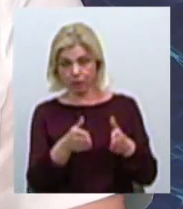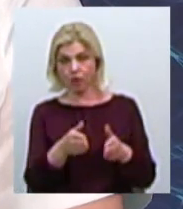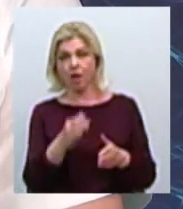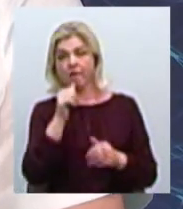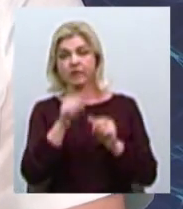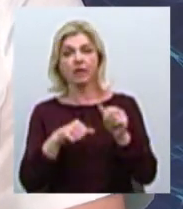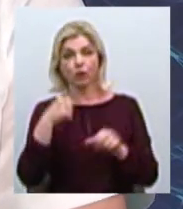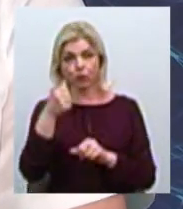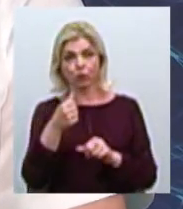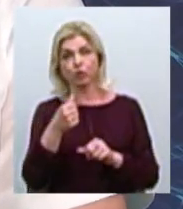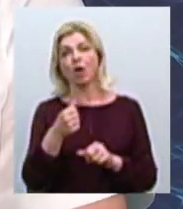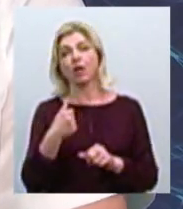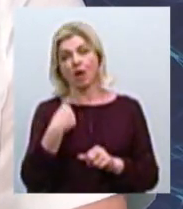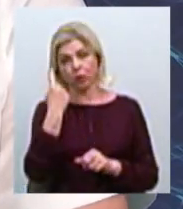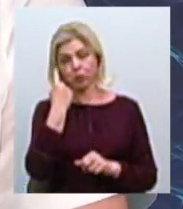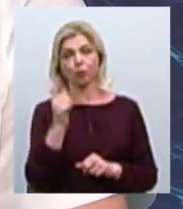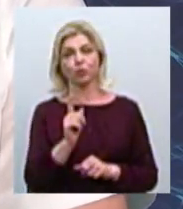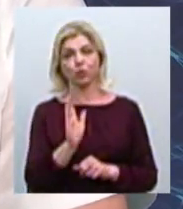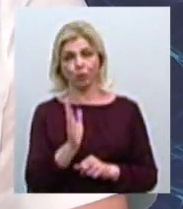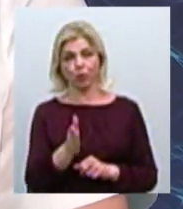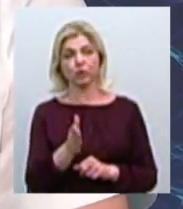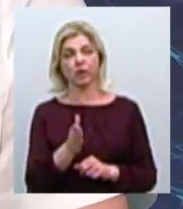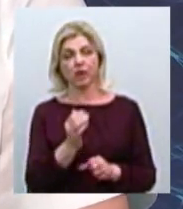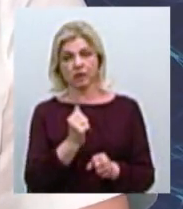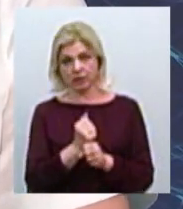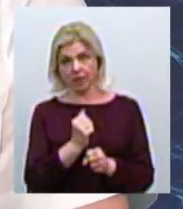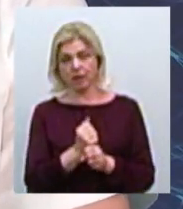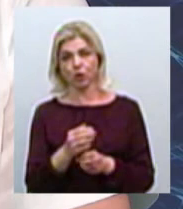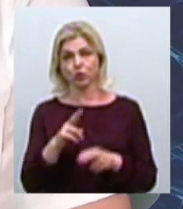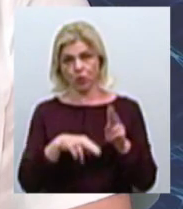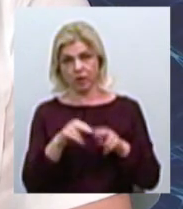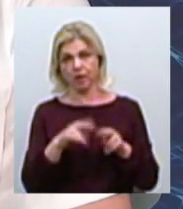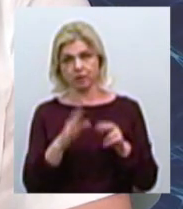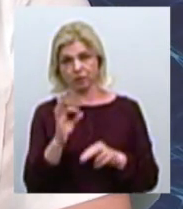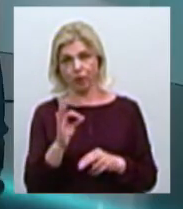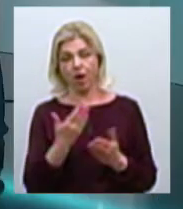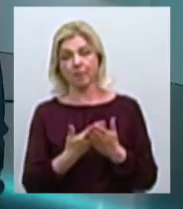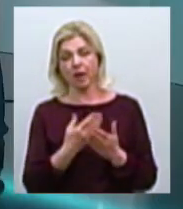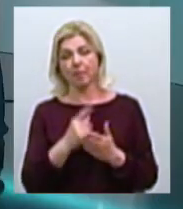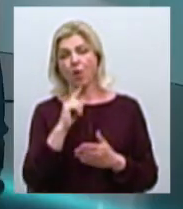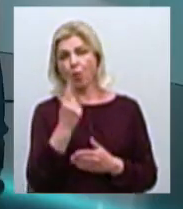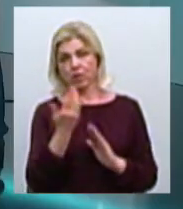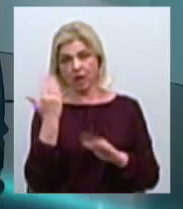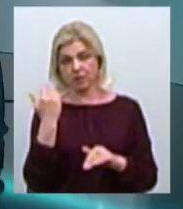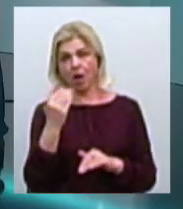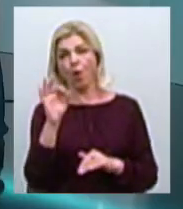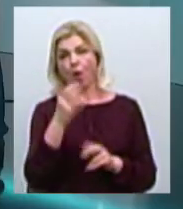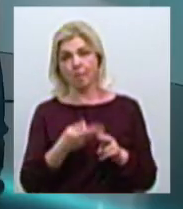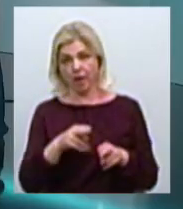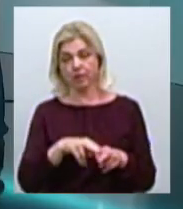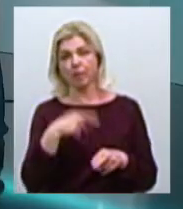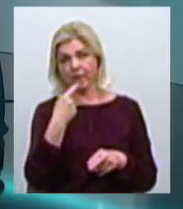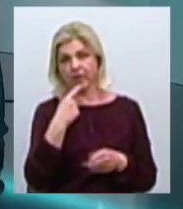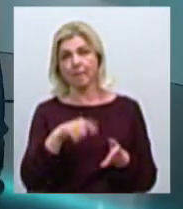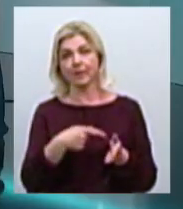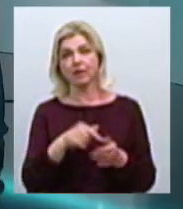році, через рік, я думаю, що буде реалізовано і будівництво цієї лінії. Близько півроку тому про це говорив міський голова, тобто щось вирішується, так?